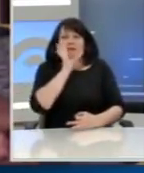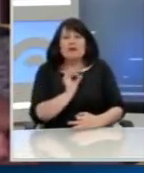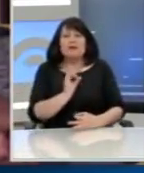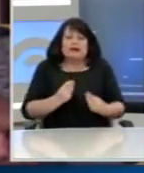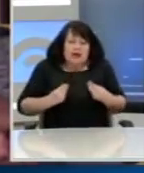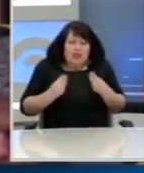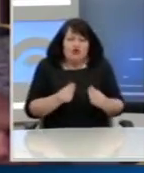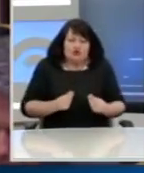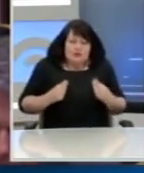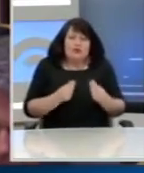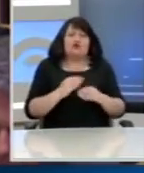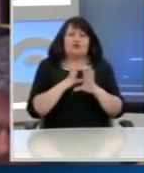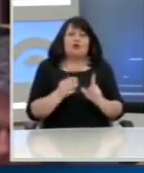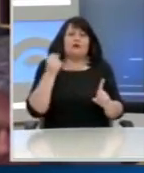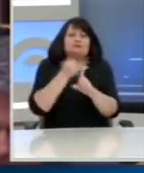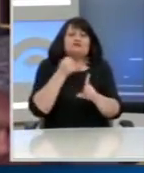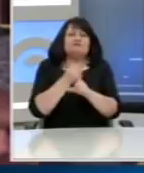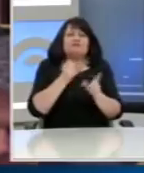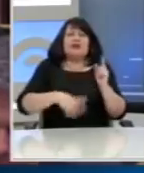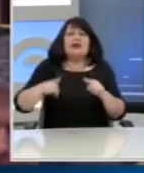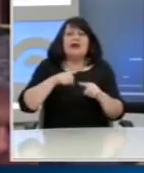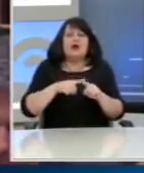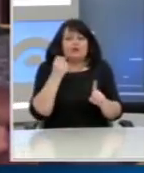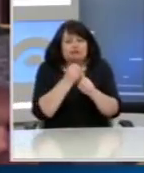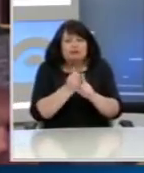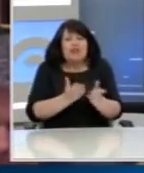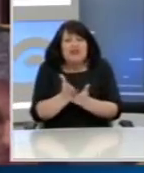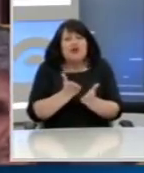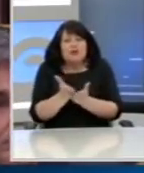ψυχή για να διεκδικήσουμε το δίκαιο του λαού μας.